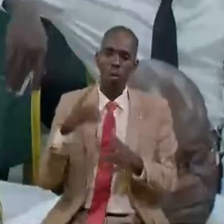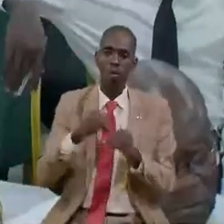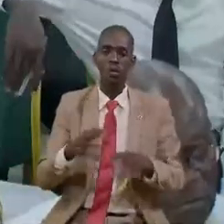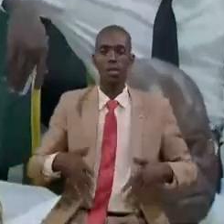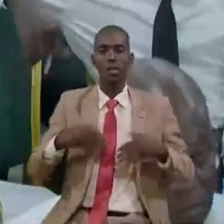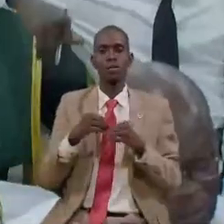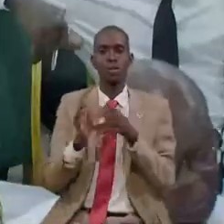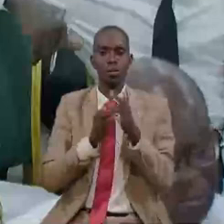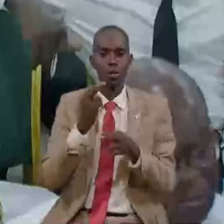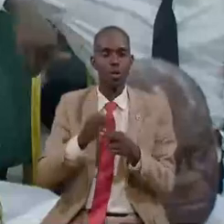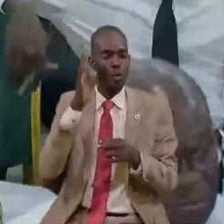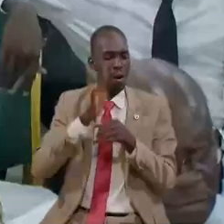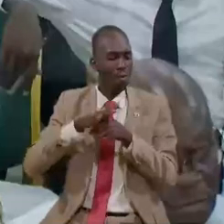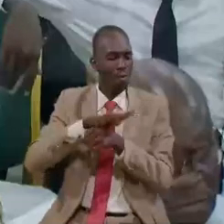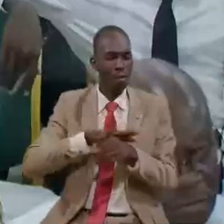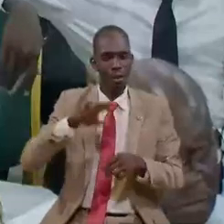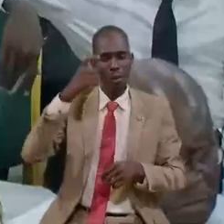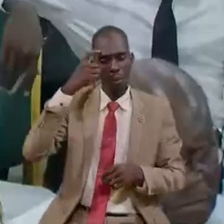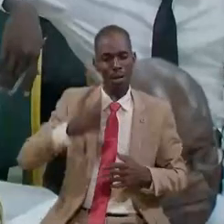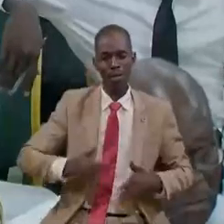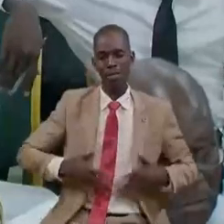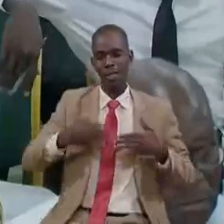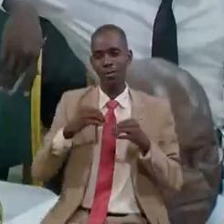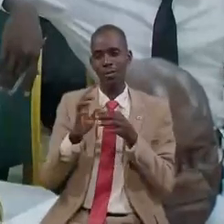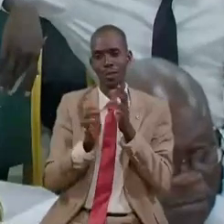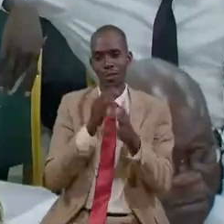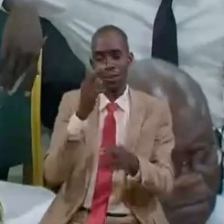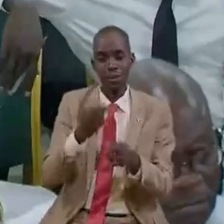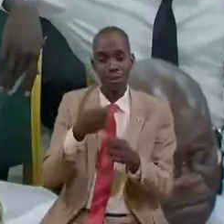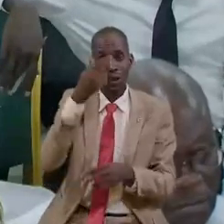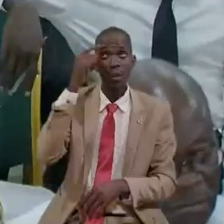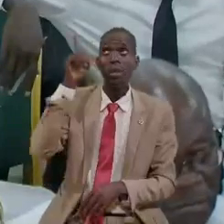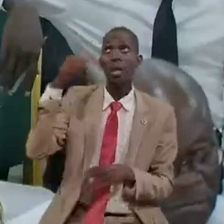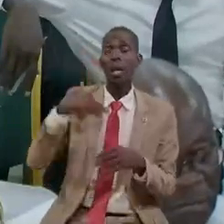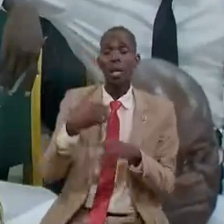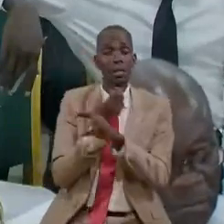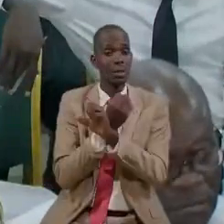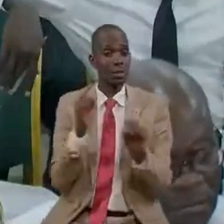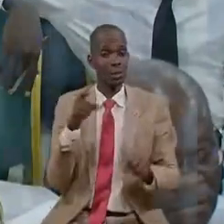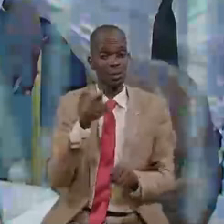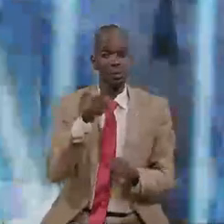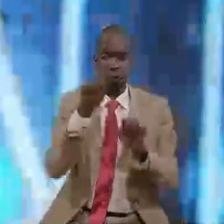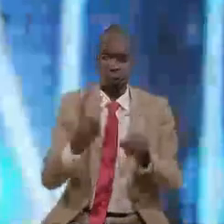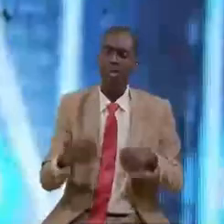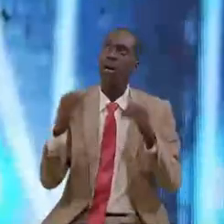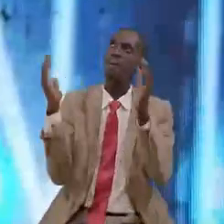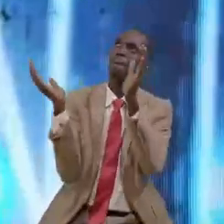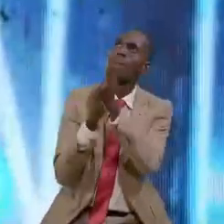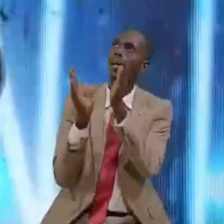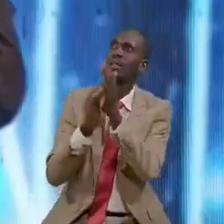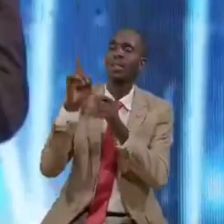votre esprit, parce qu'il vous a racheté et maintenant vous pouvez le louer comme les saints le